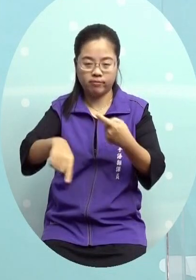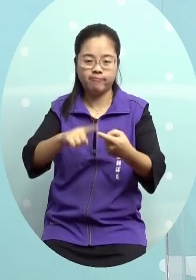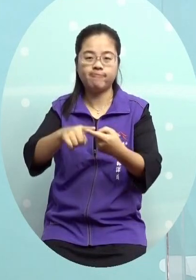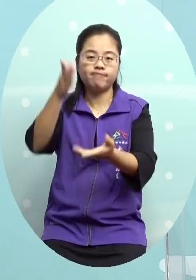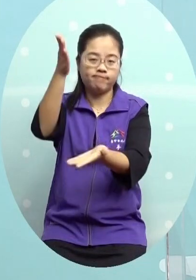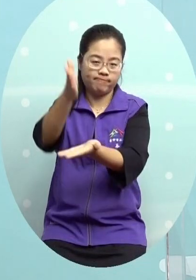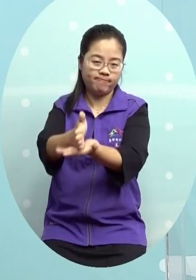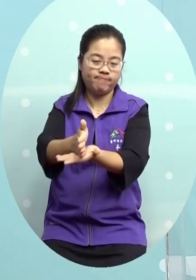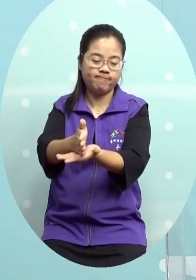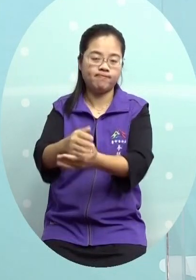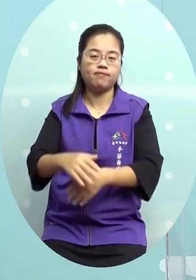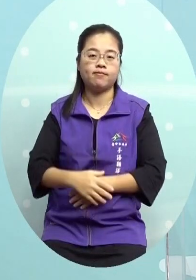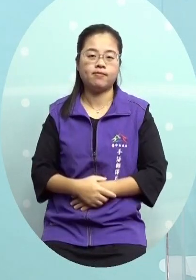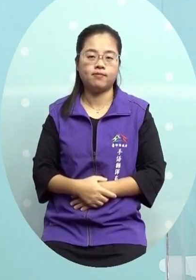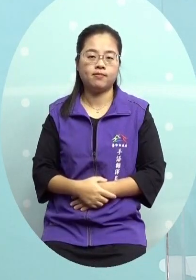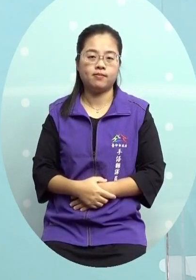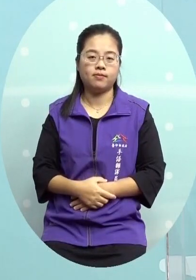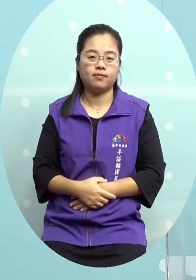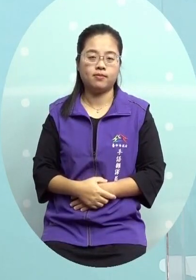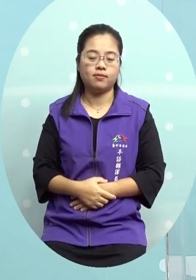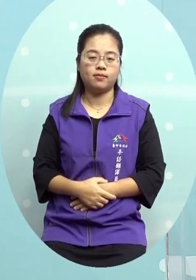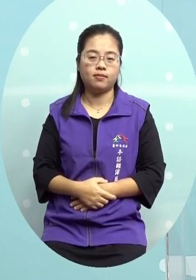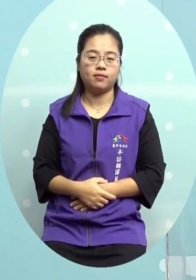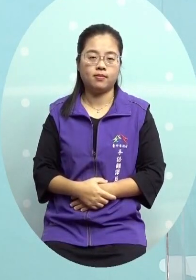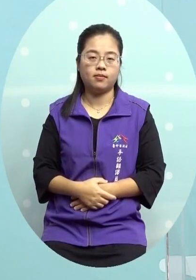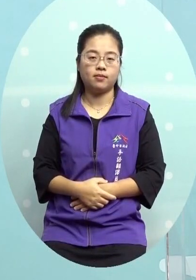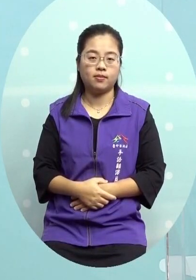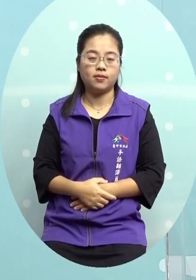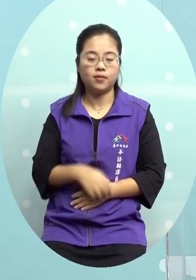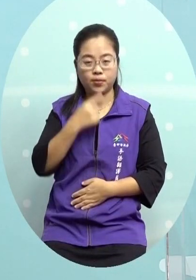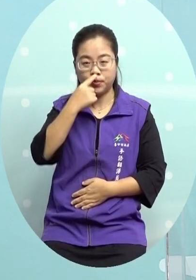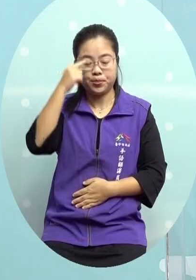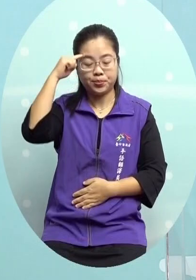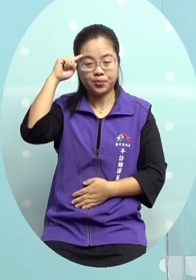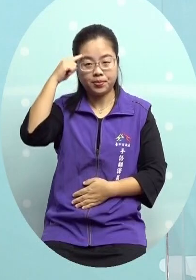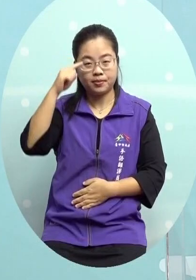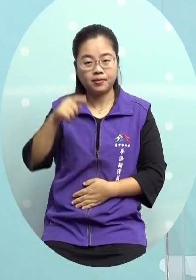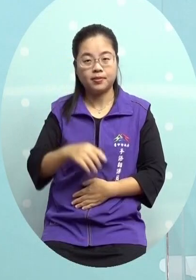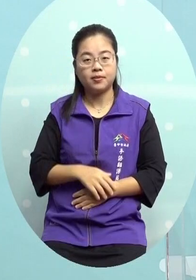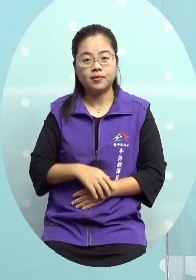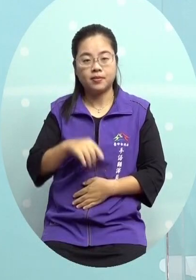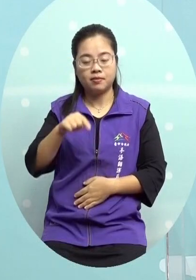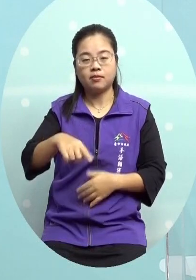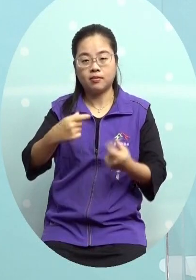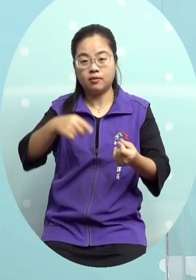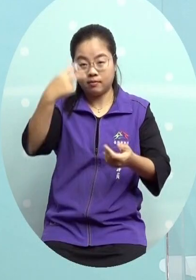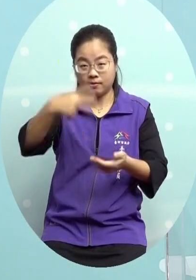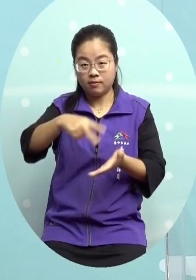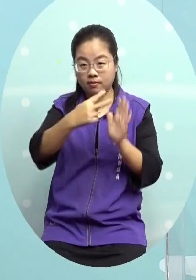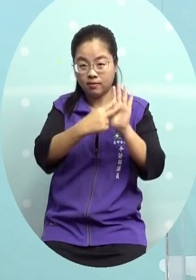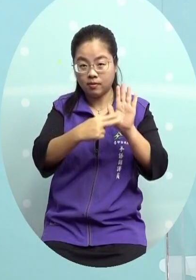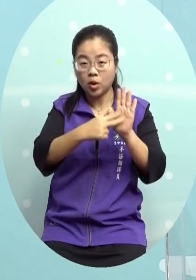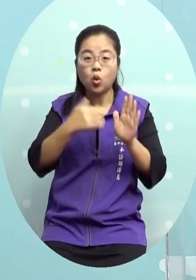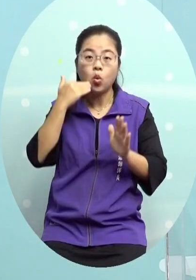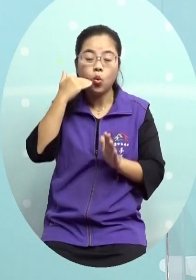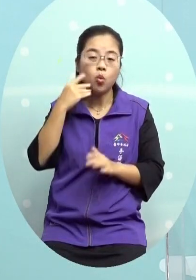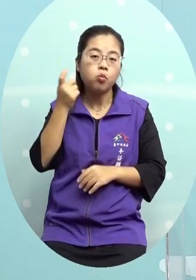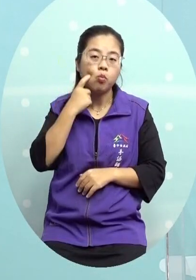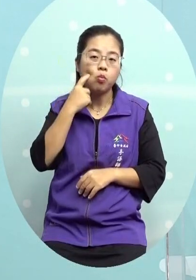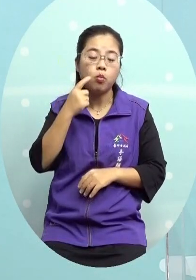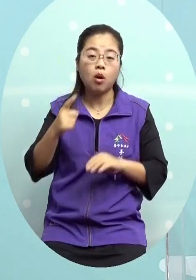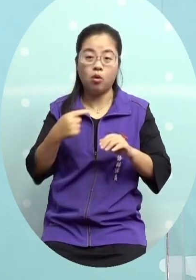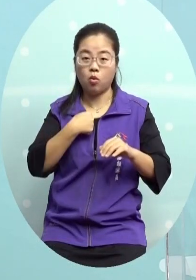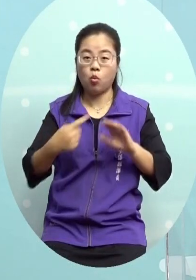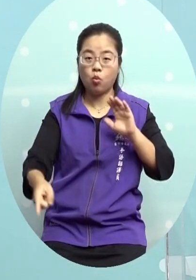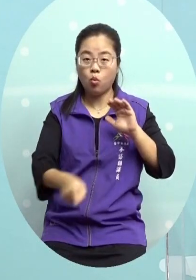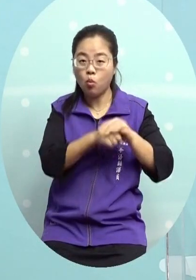止。那我想在这样，我在这边也要重申，如果假设有犯法